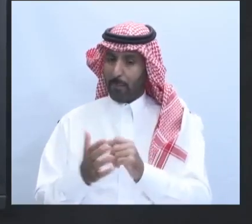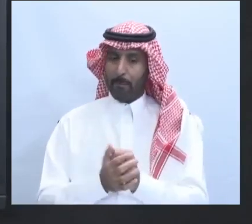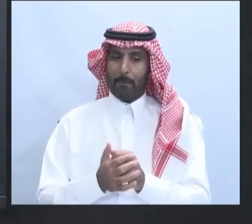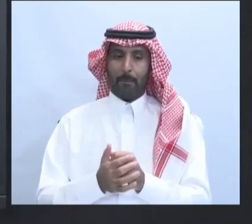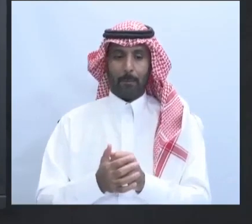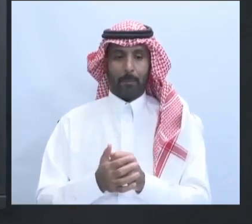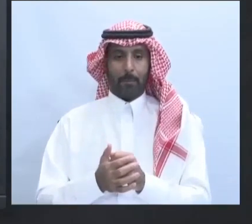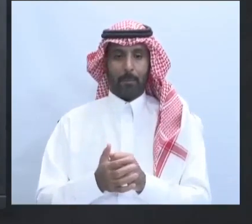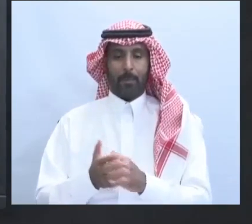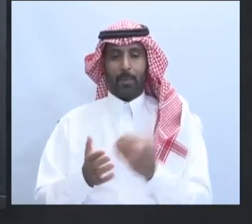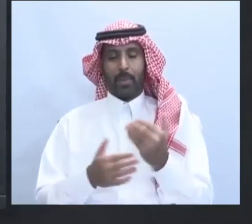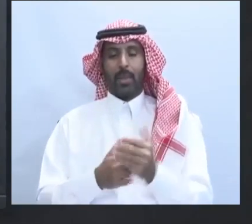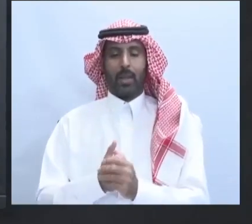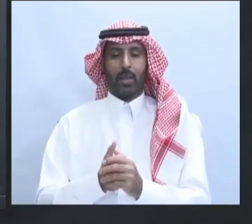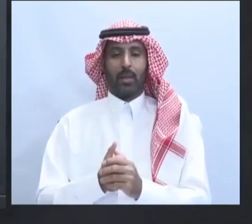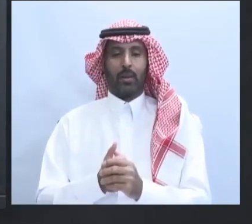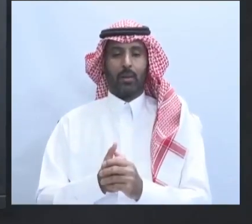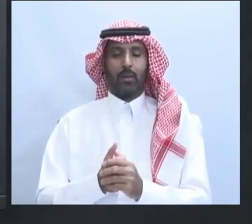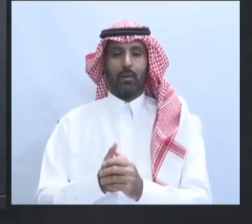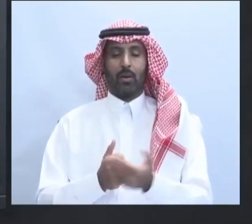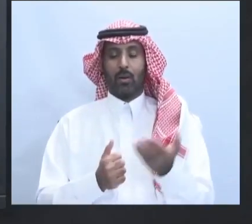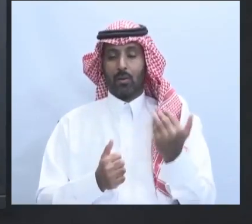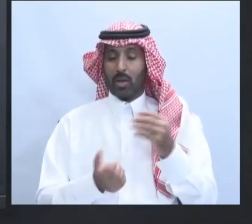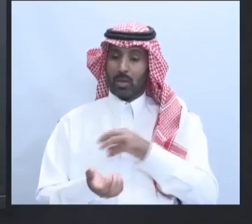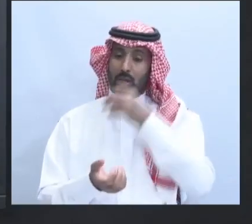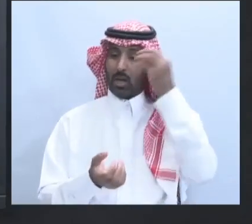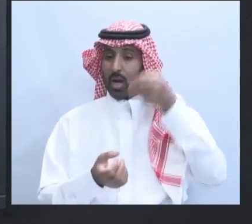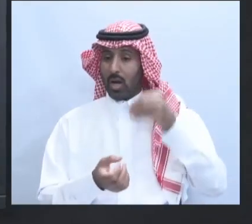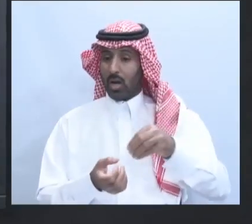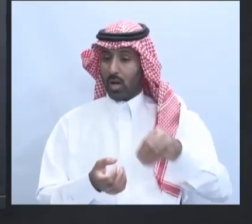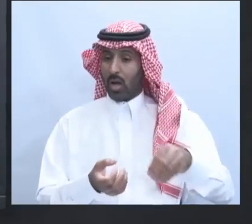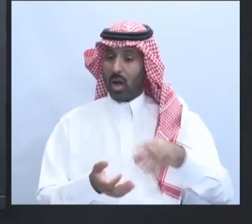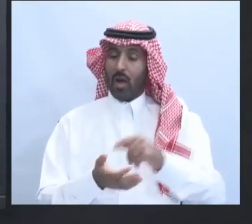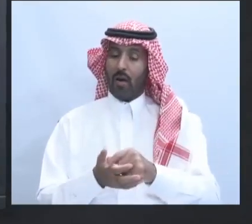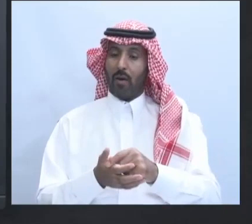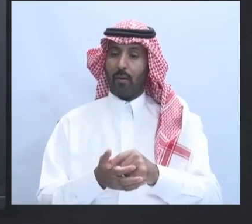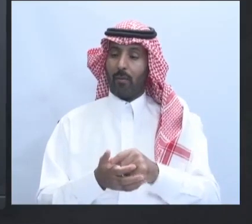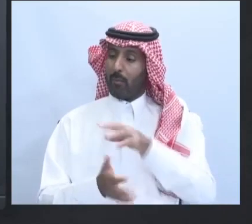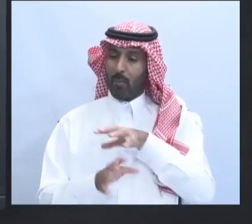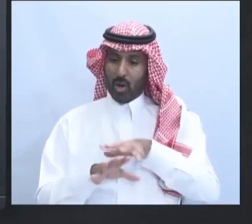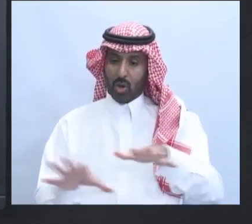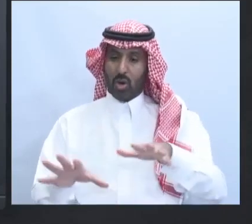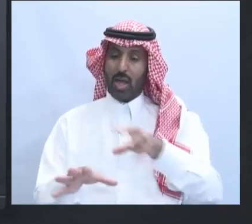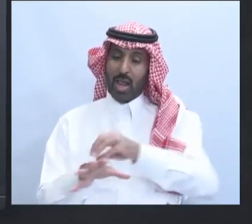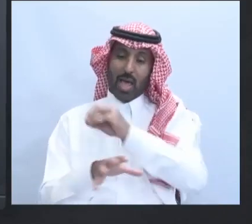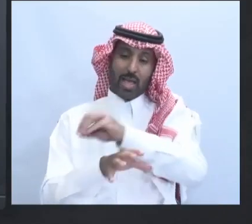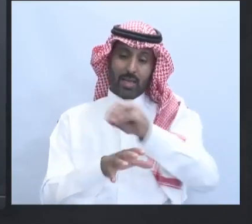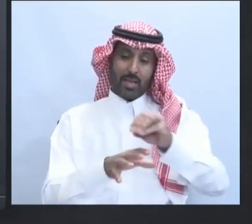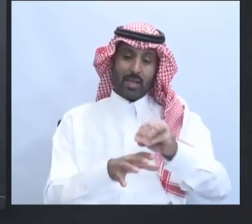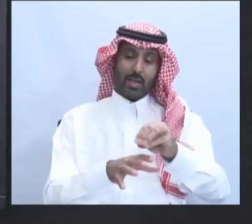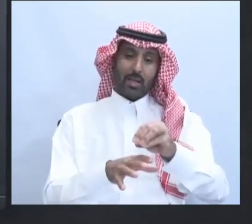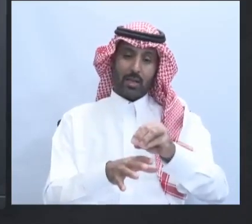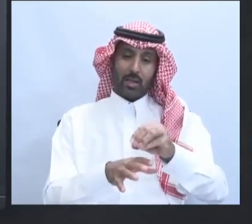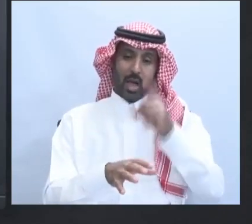ناتي ايها الطلاب والطالبات ايضا انه لا ينقل عن احد في علم من العلوم شيئا الا